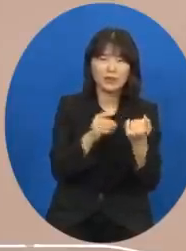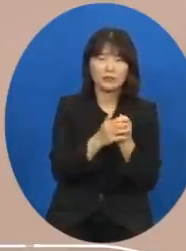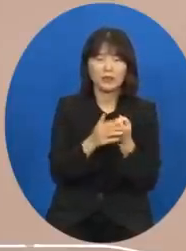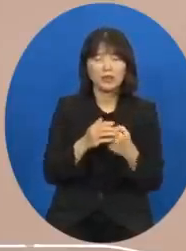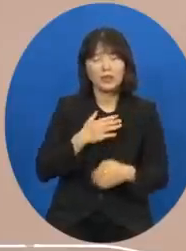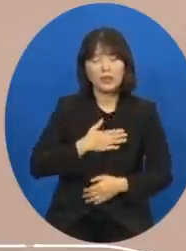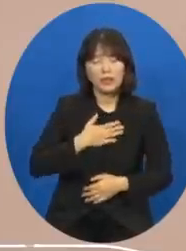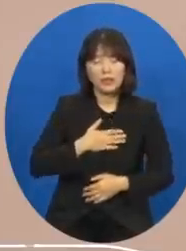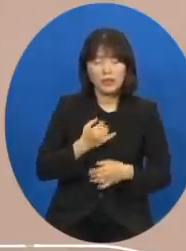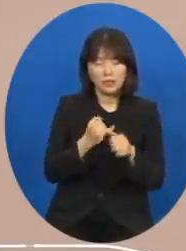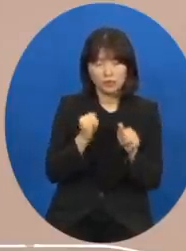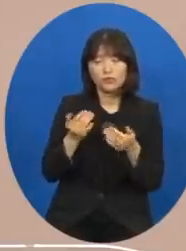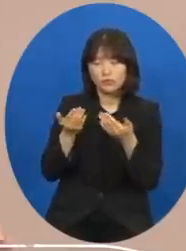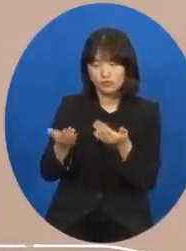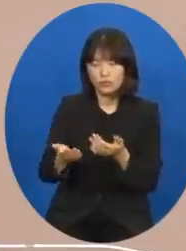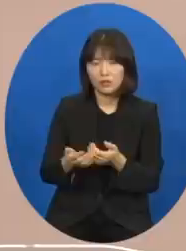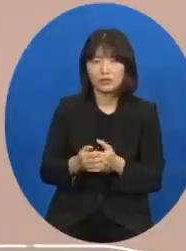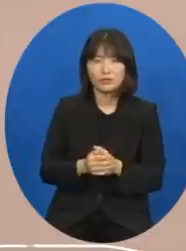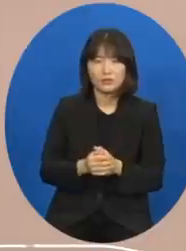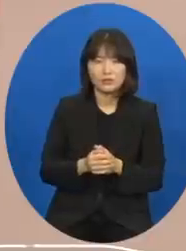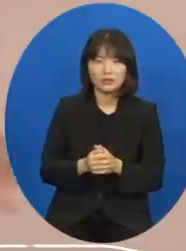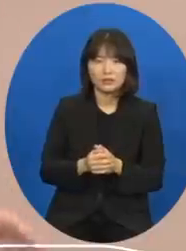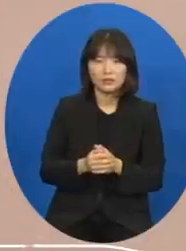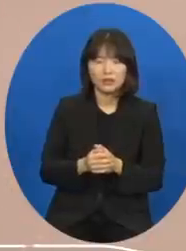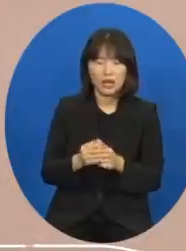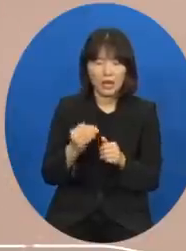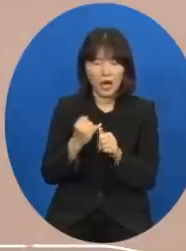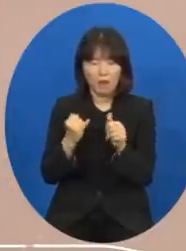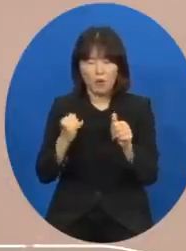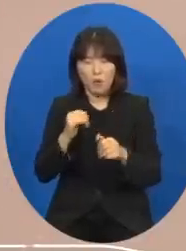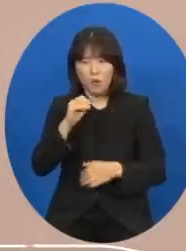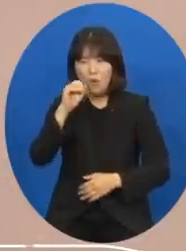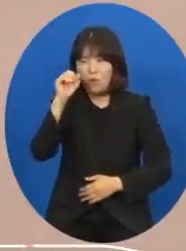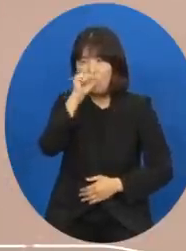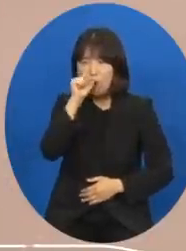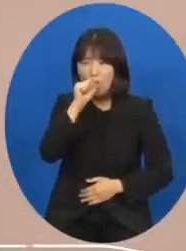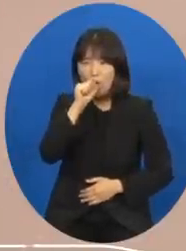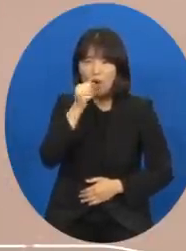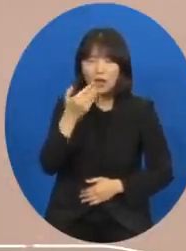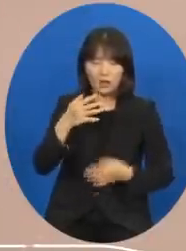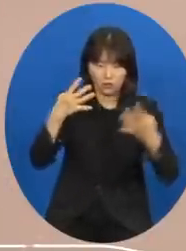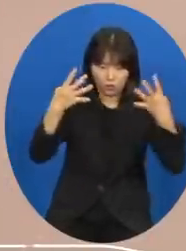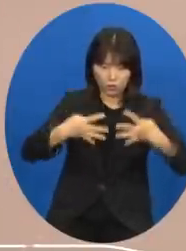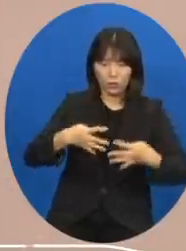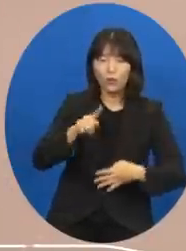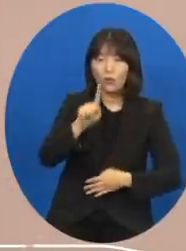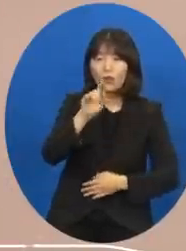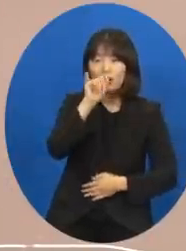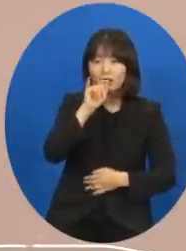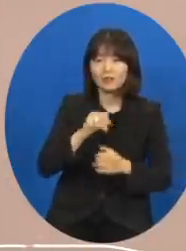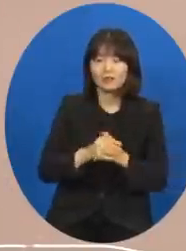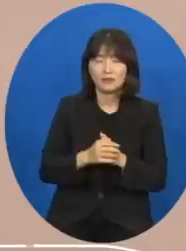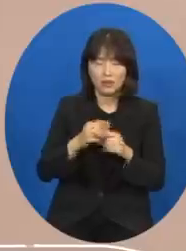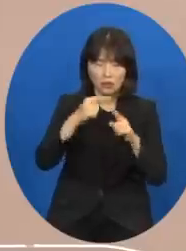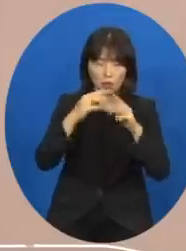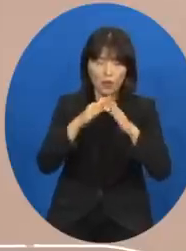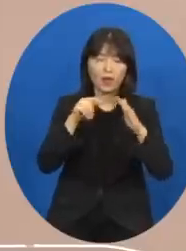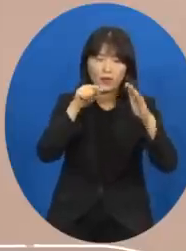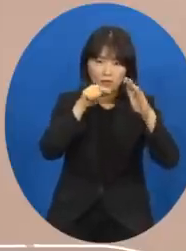헤어져 주겠다고 남편이 뭐 얼마나 좋아하는지 그 대신에 조건이 하나 있다. 교회